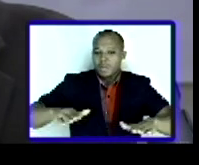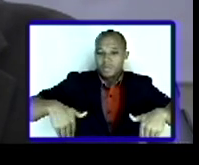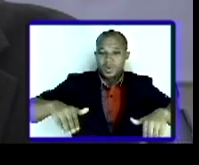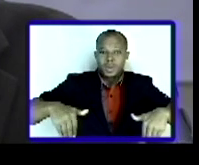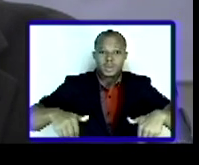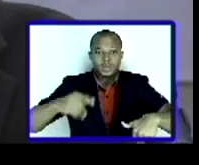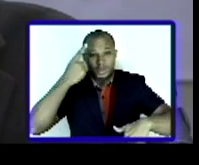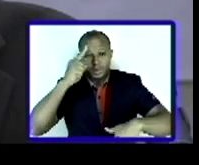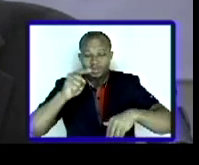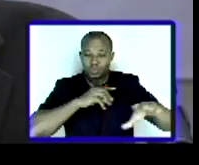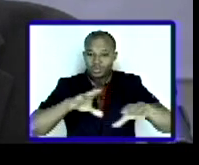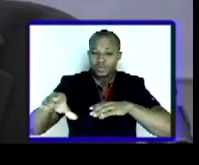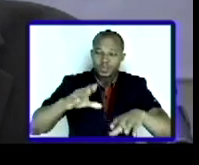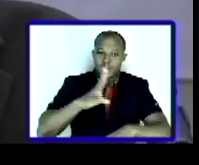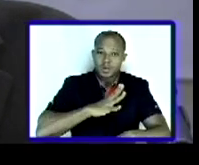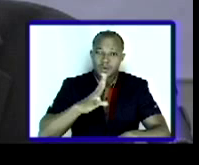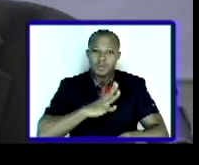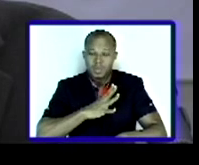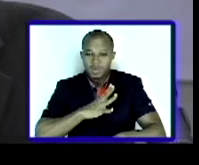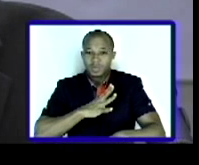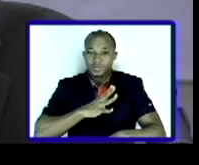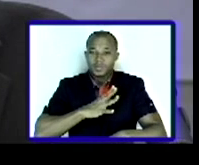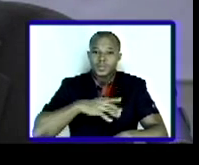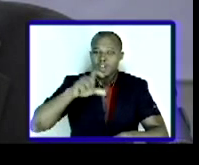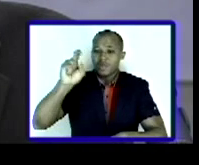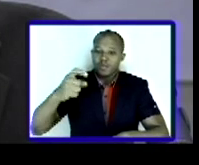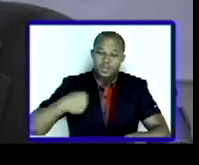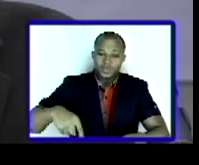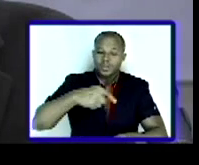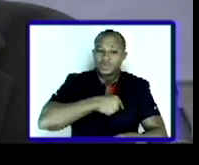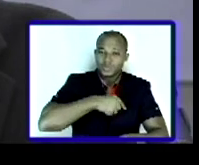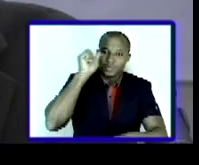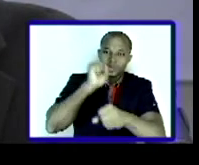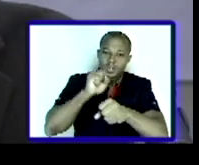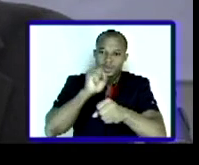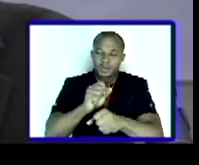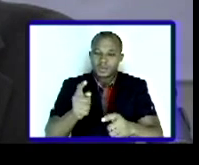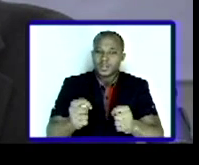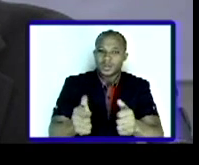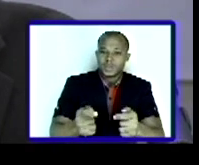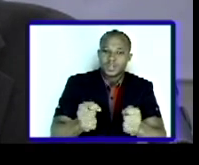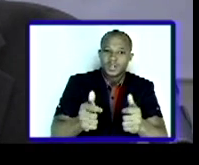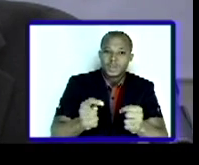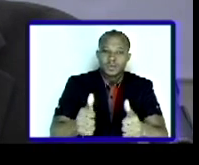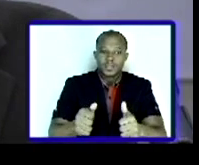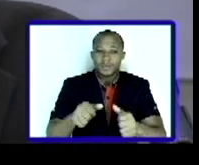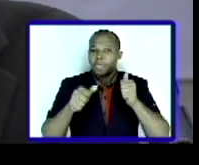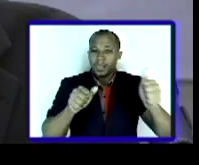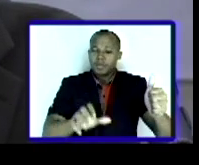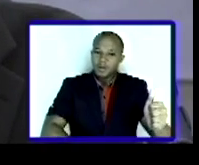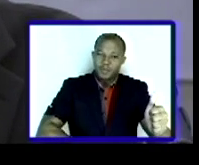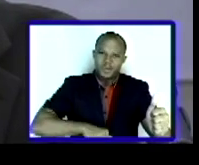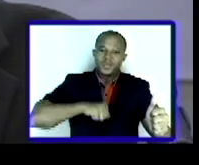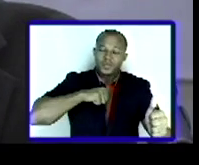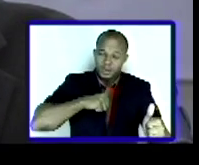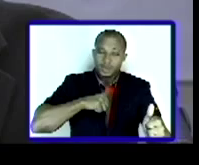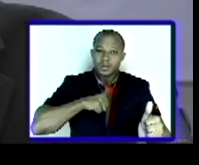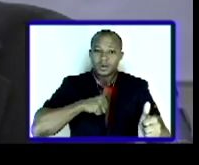S'il n'est jamais trop tard pour bien faire, je crois que le temps, il faut faire vite. Et je suis très